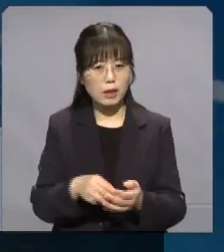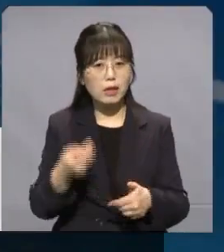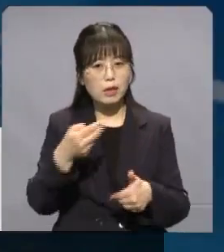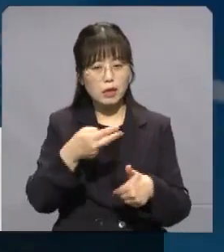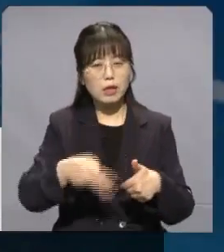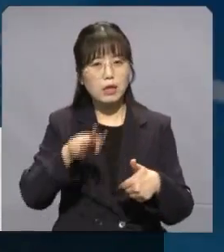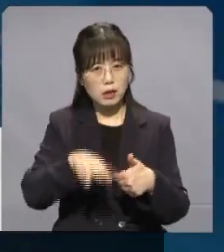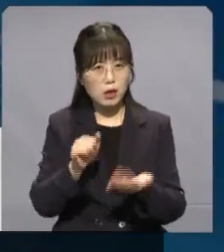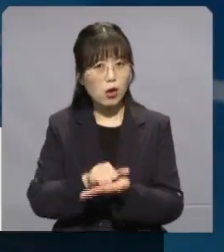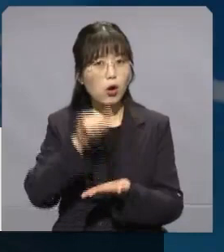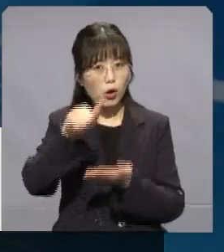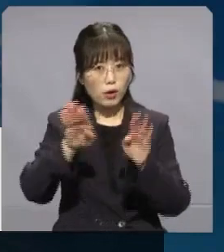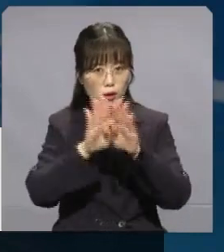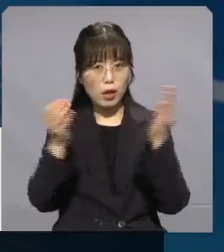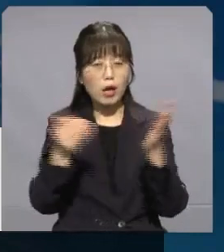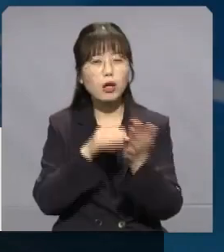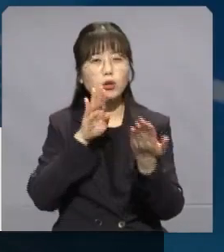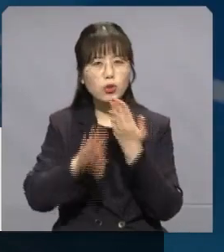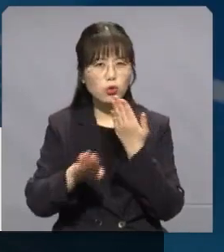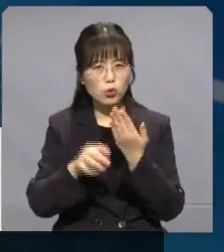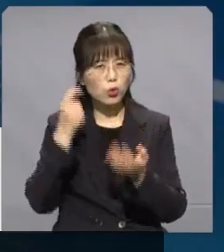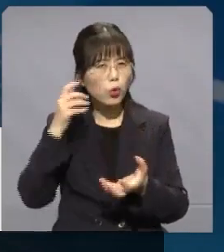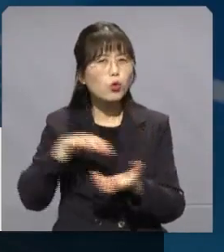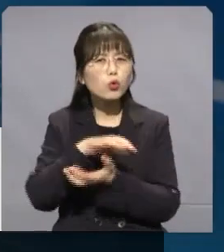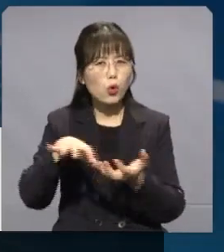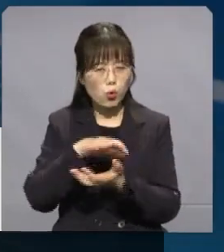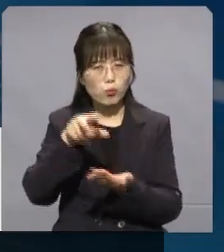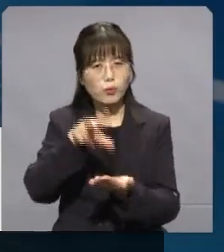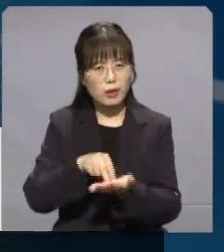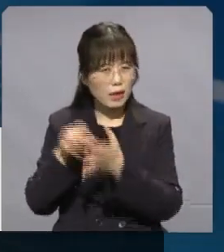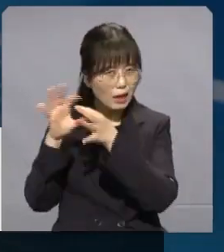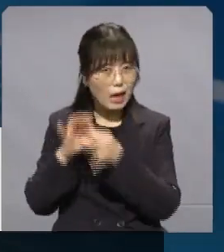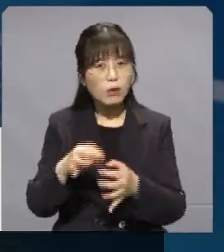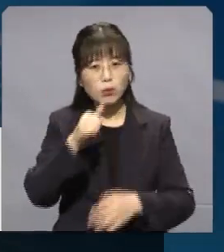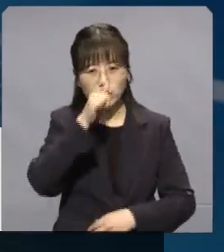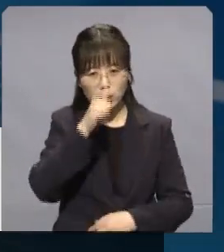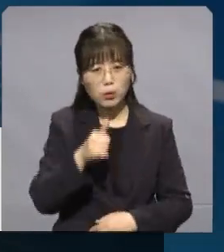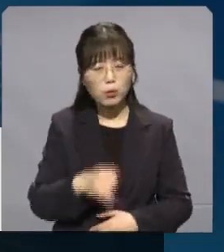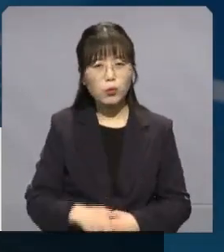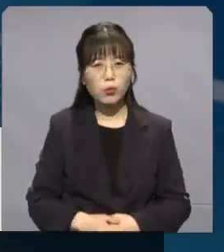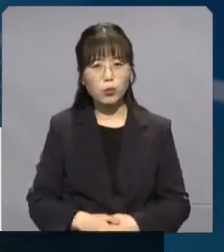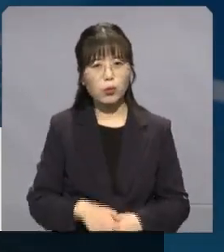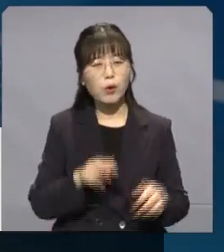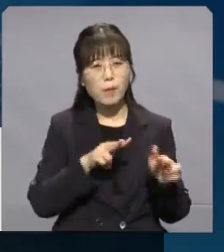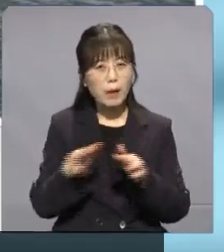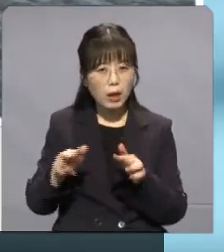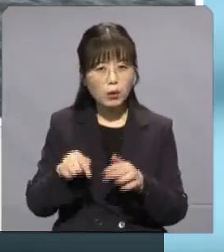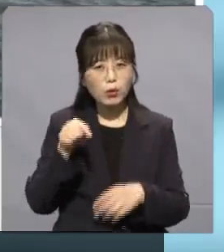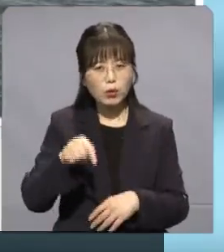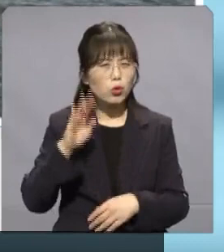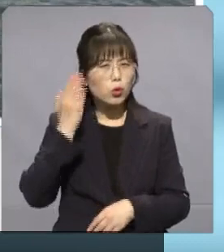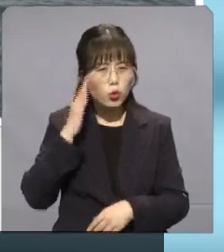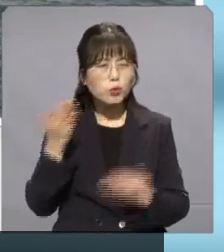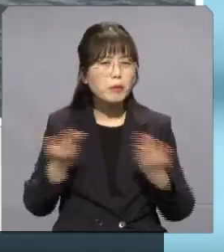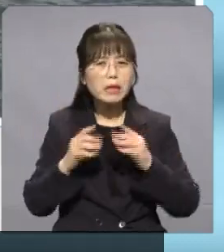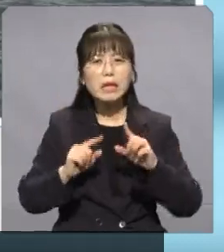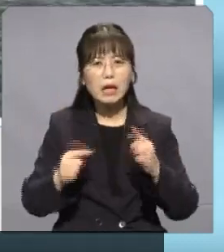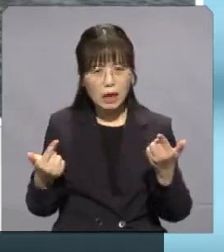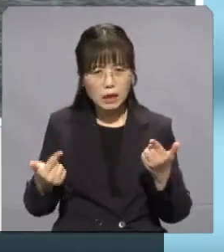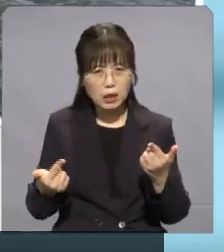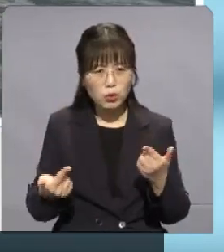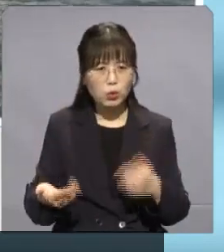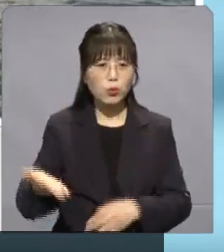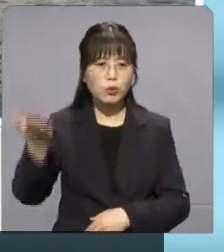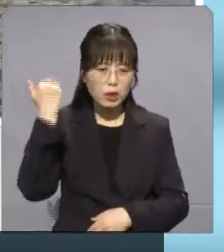인천공항이 대항한 이후로 계속 소음 문제가 이제 장봉도에 있었고요 이게 바로 요즘에 생긴 일이 아니라